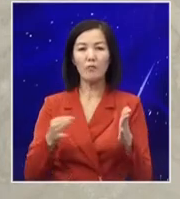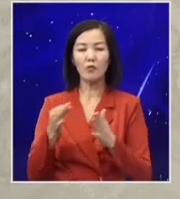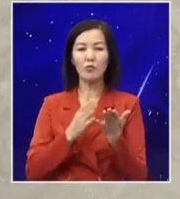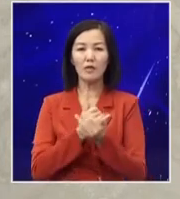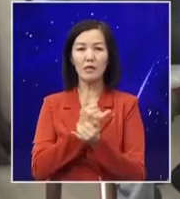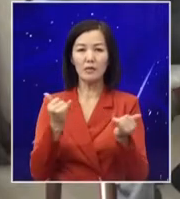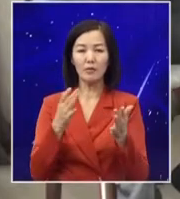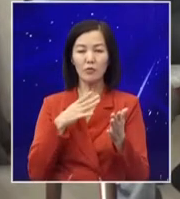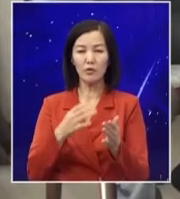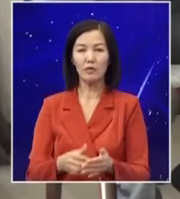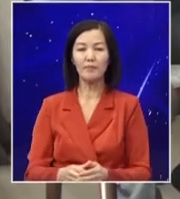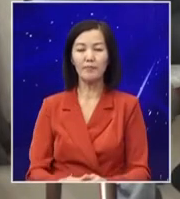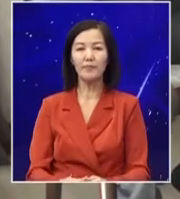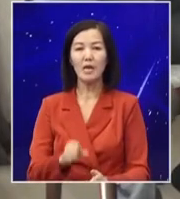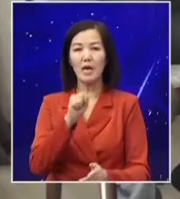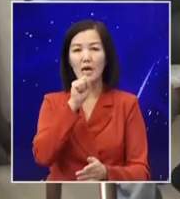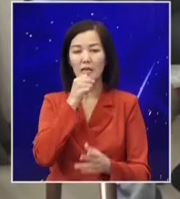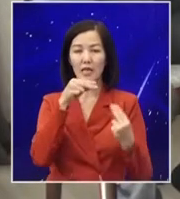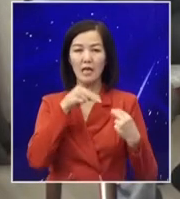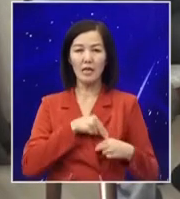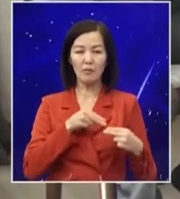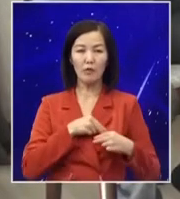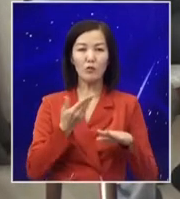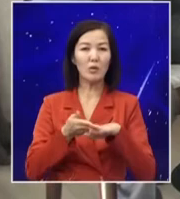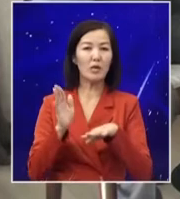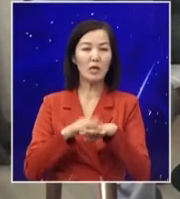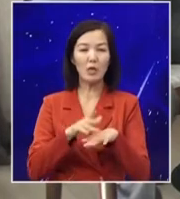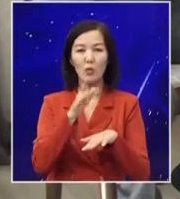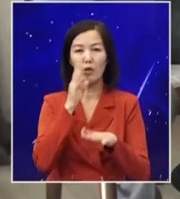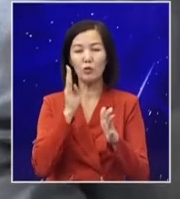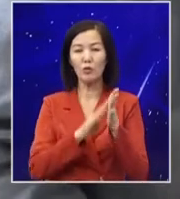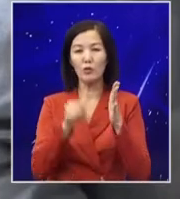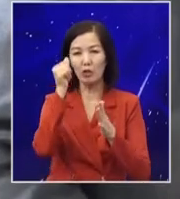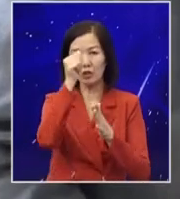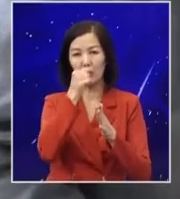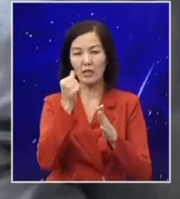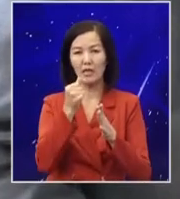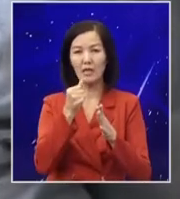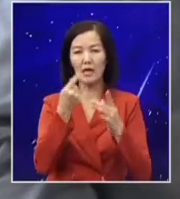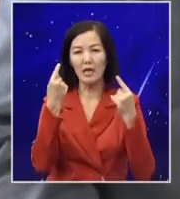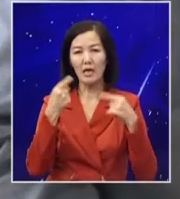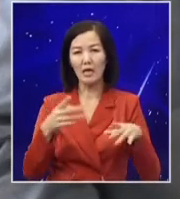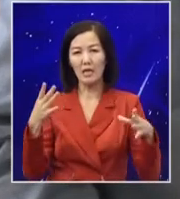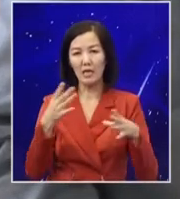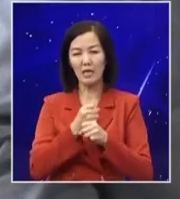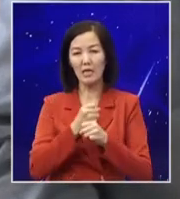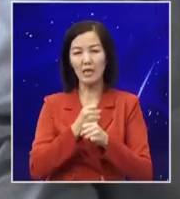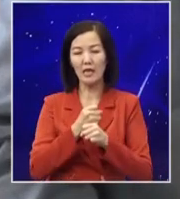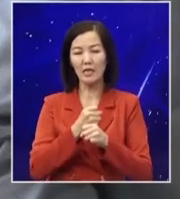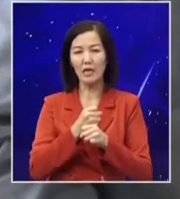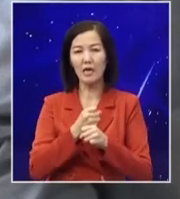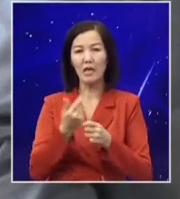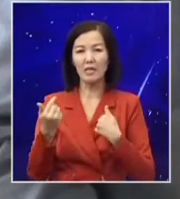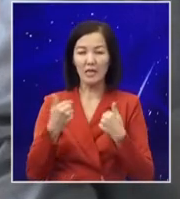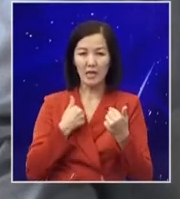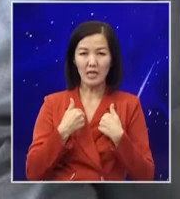істедім. Абыз Ақсақал еңбек жолындағы аса бір қиын кезеңдерді 90-шы жылдардағы тоқырау жылдарымен байланыстырады. Сындарлы